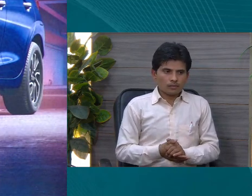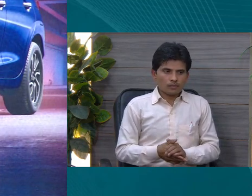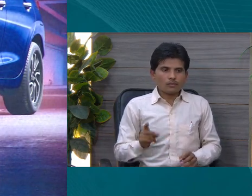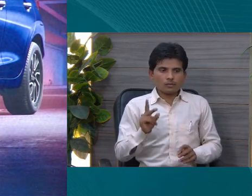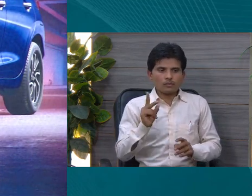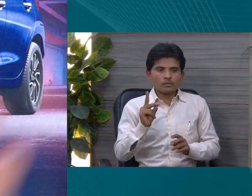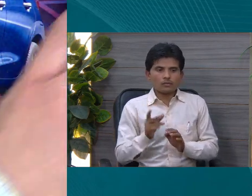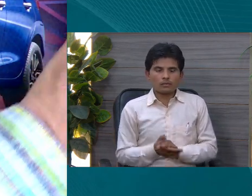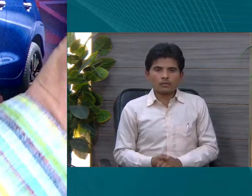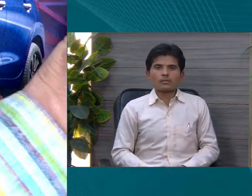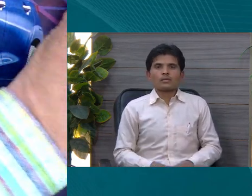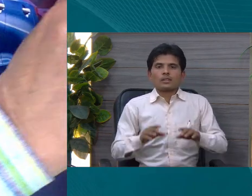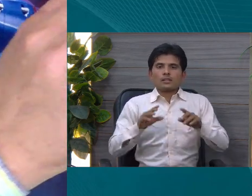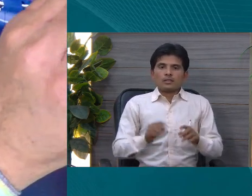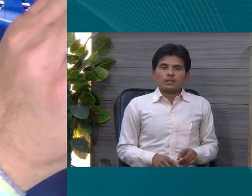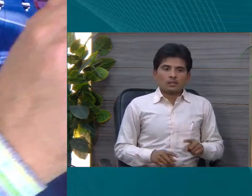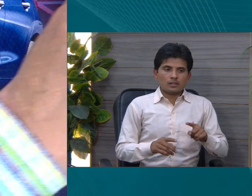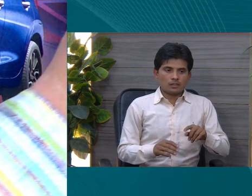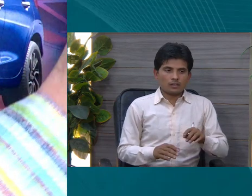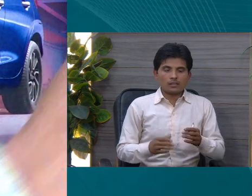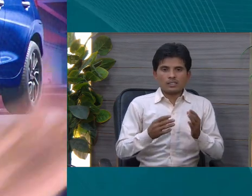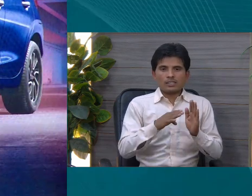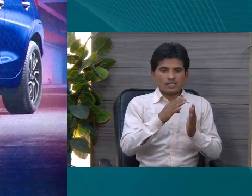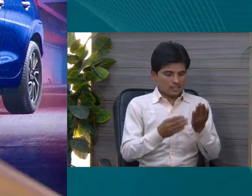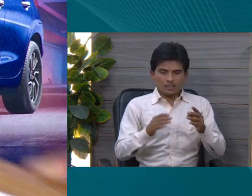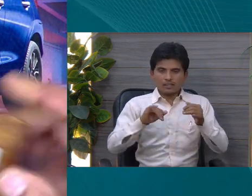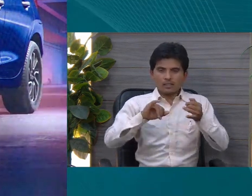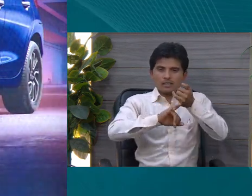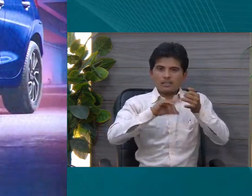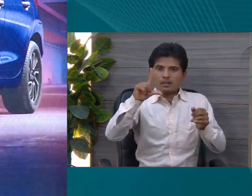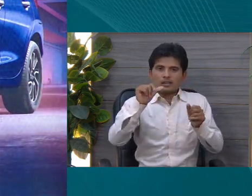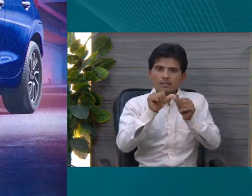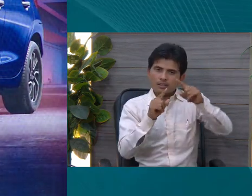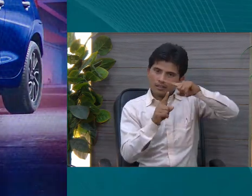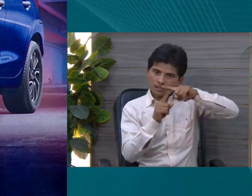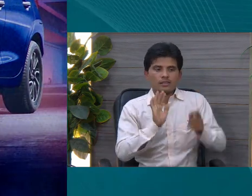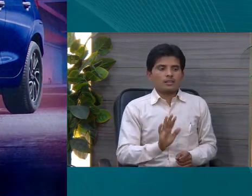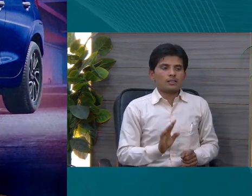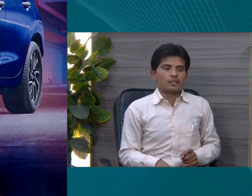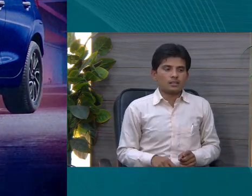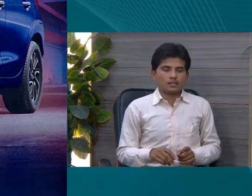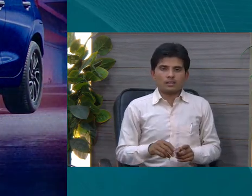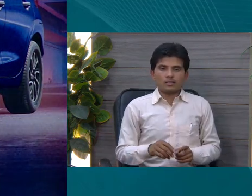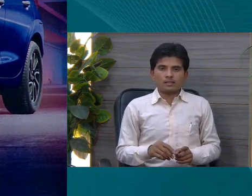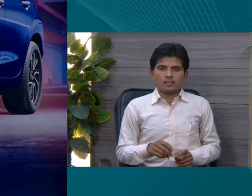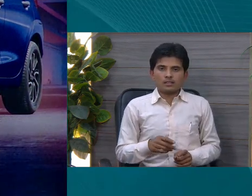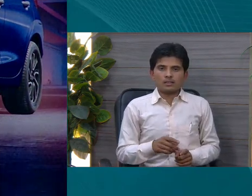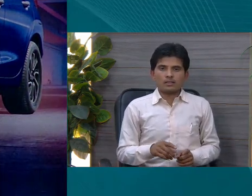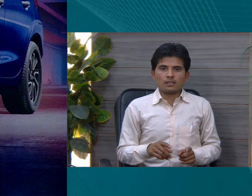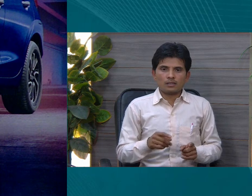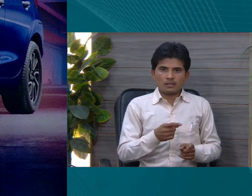हैं जो कि टाइल्स प्लेट है तो टैबलेट एक बहुत ही सेंड टू है जो कि बच्चे यूज करते रहे हैं